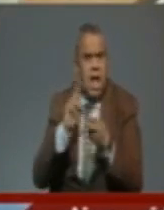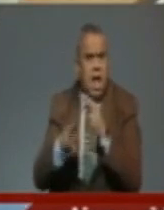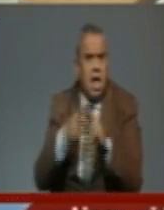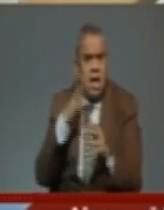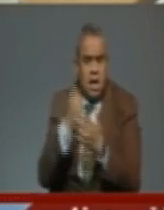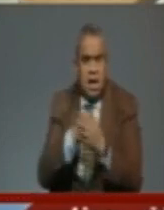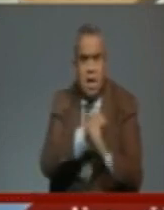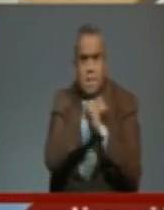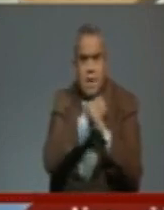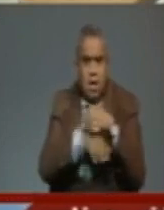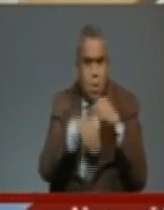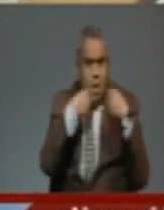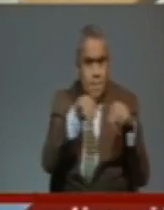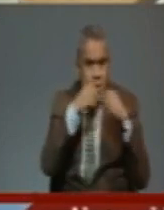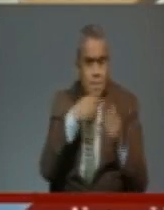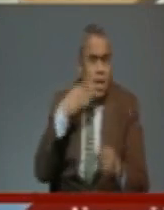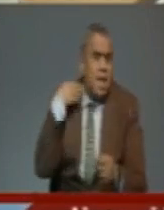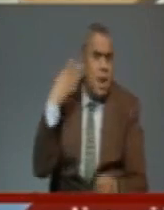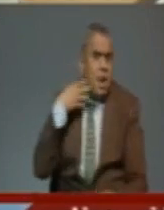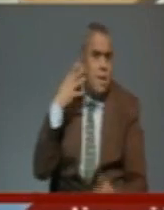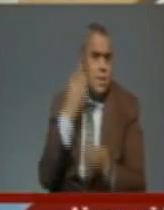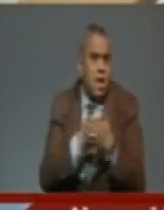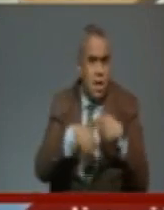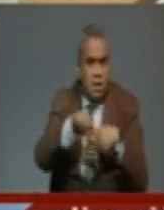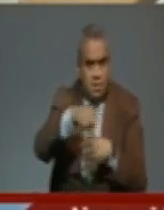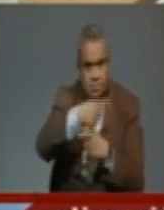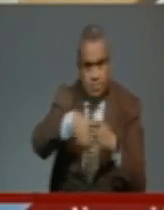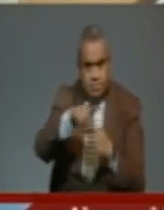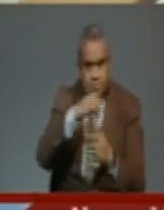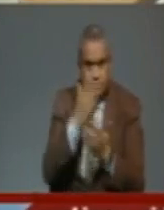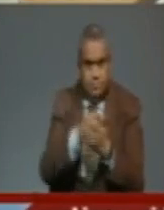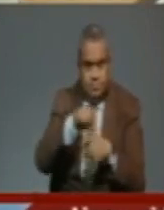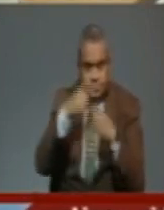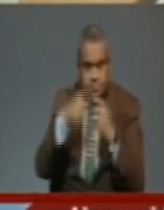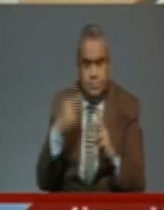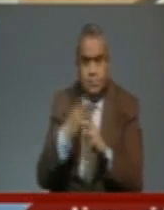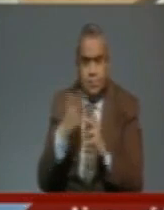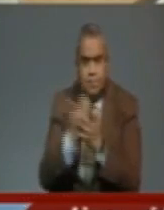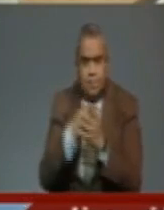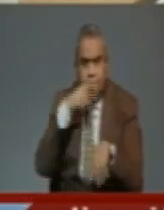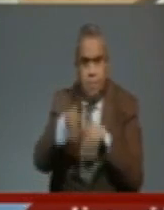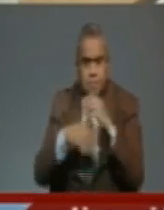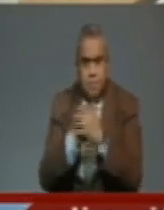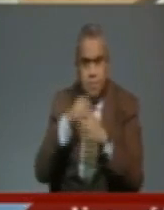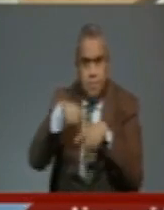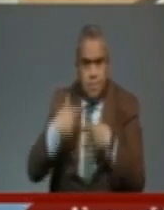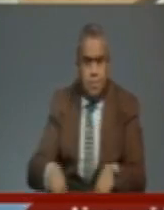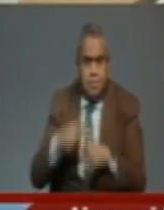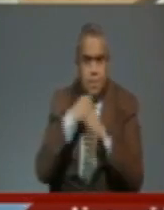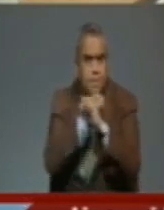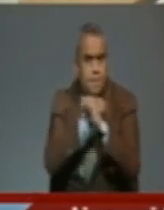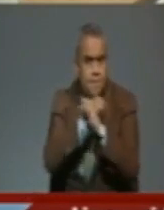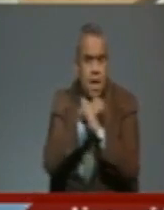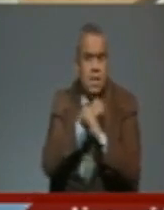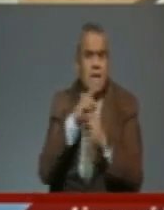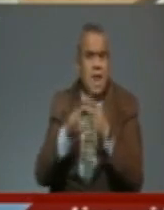لليبيا. احنا دلوقتي عندنا فنن طلبات لناس عايزه تخزن رخام، ناس عايزه تخزن سيراميك، ناس عايزه تخزن بضائع وخامات هتتنقل